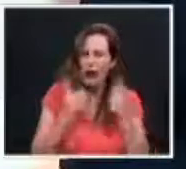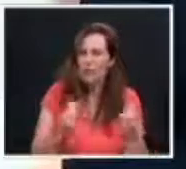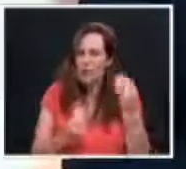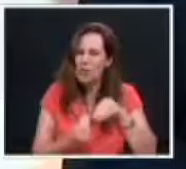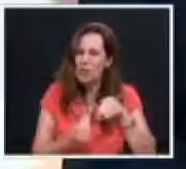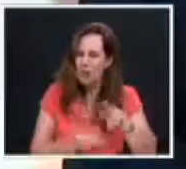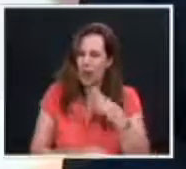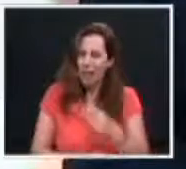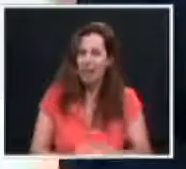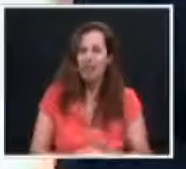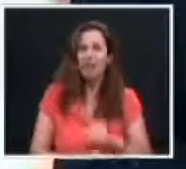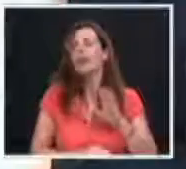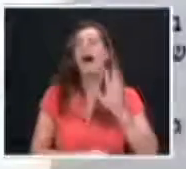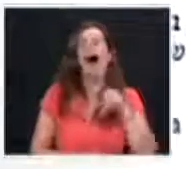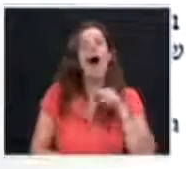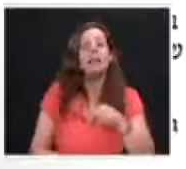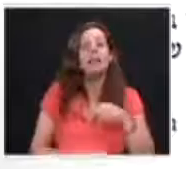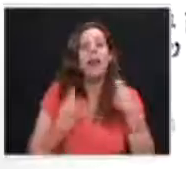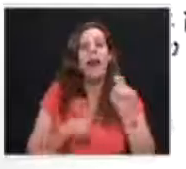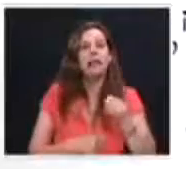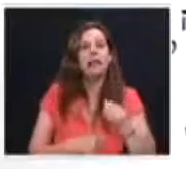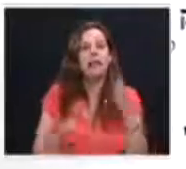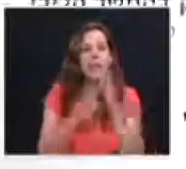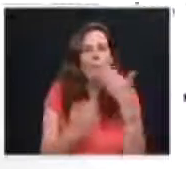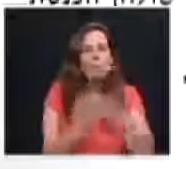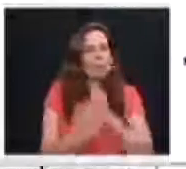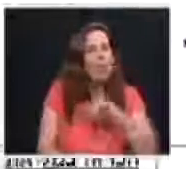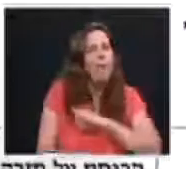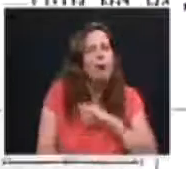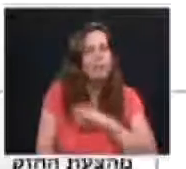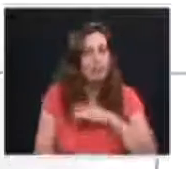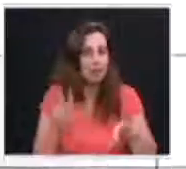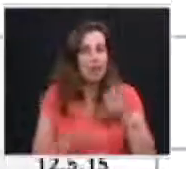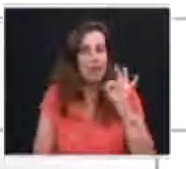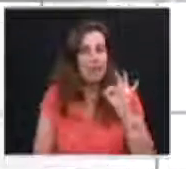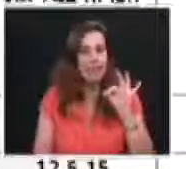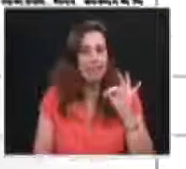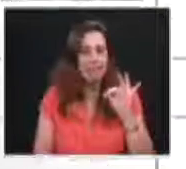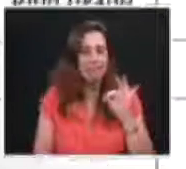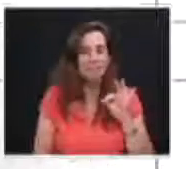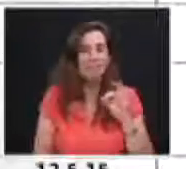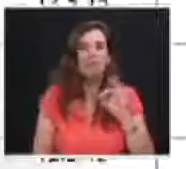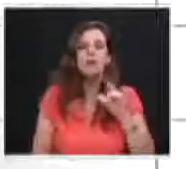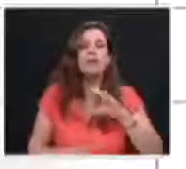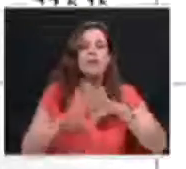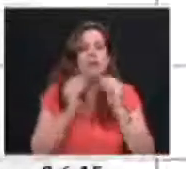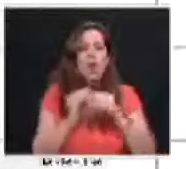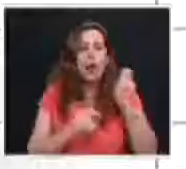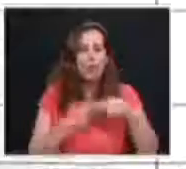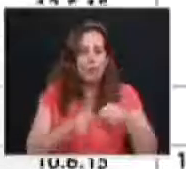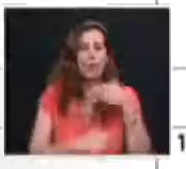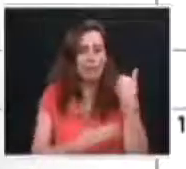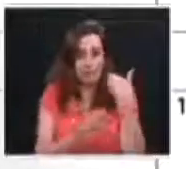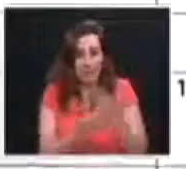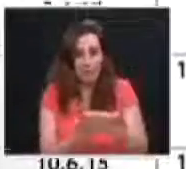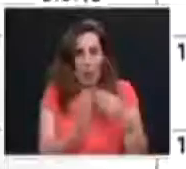שאפשר לצרף? כן, אז אתה יכול לשאת את הסוגריים האלה, כי הכנסת מחביאה איזשהו דף מאוד מעניין שגיליתי, שמקבץ את כל הח"כים שהגישו